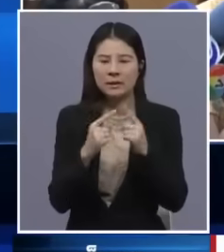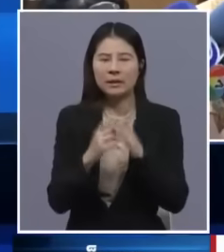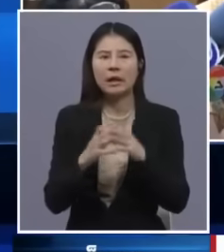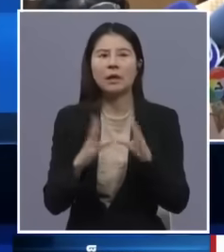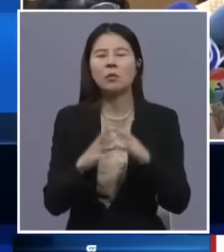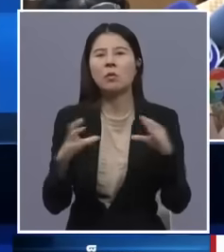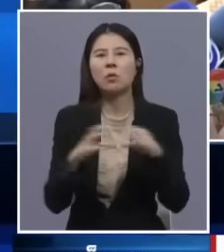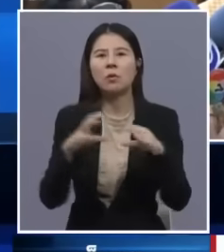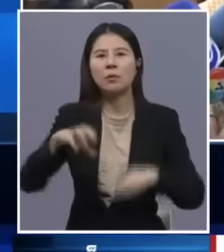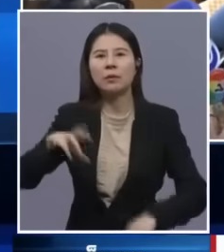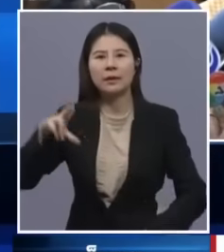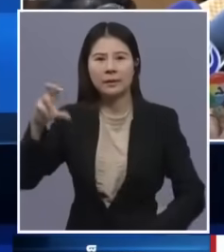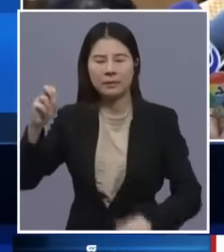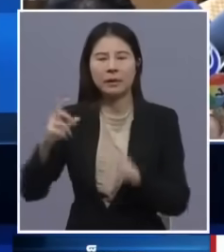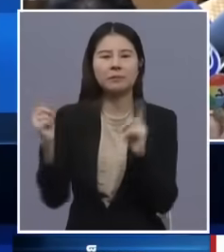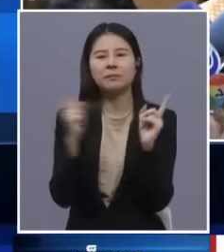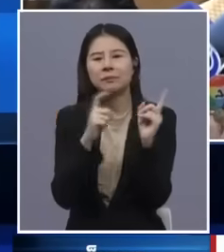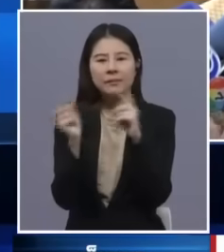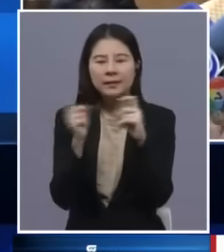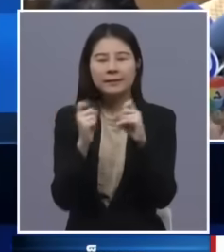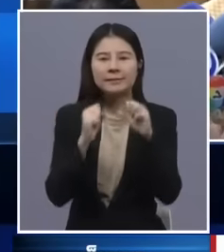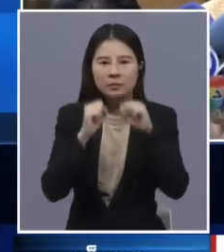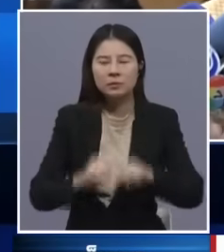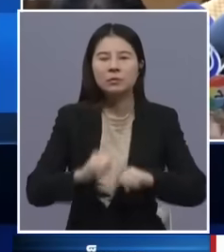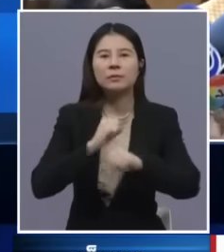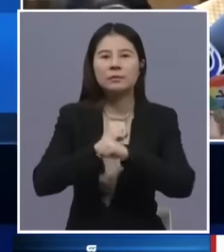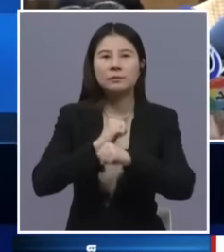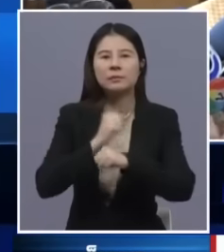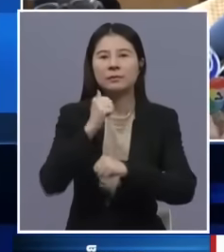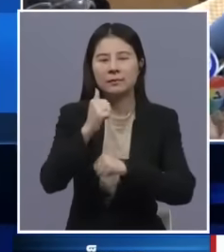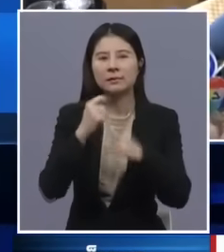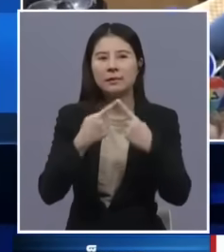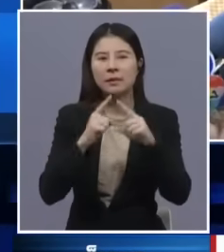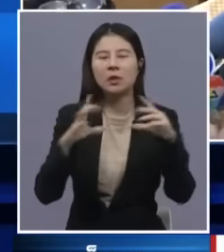ได้ขอให้เป็นไปตามกระบวนการที่ต้องต่อสู้กันในสภาห